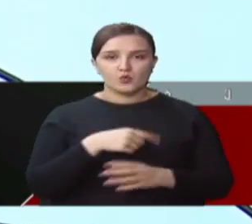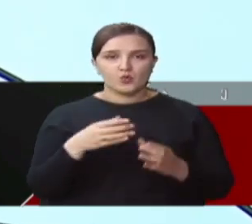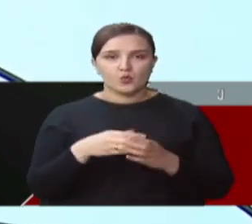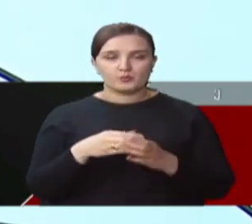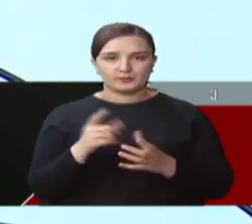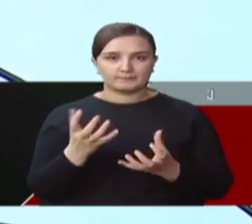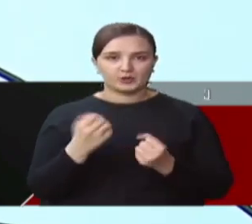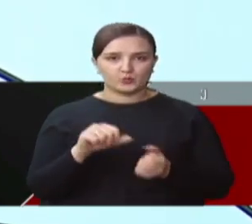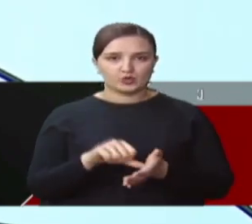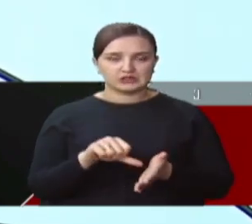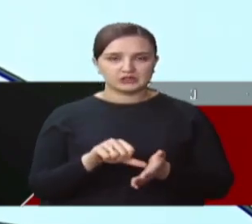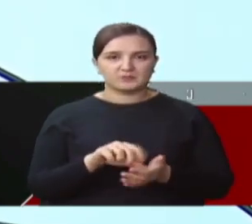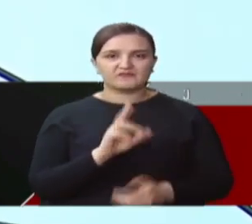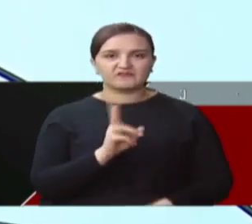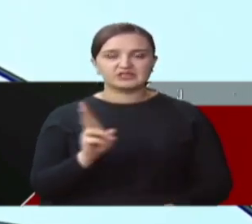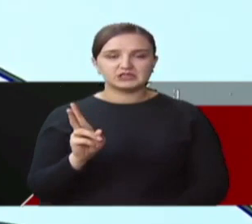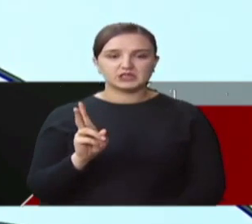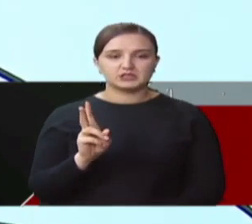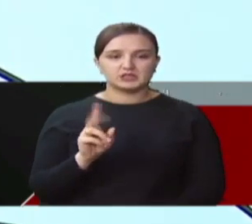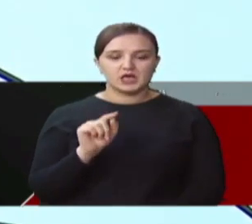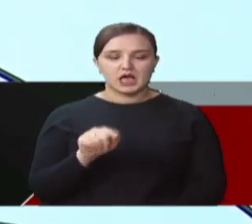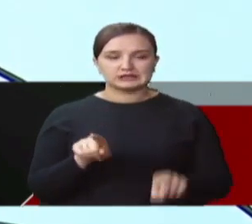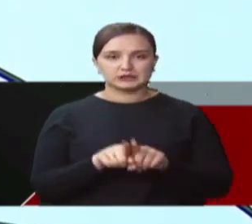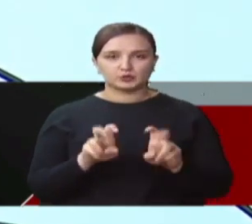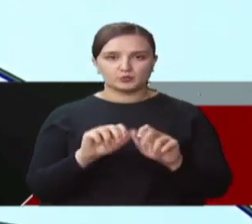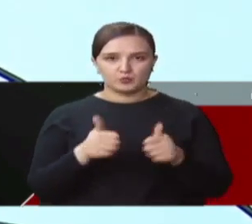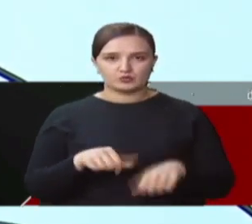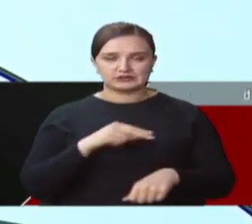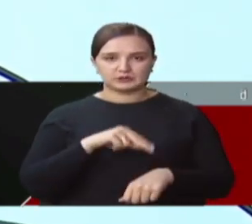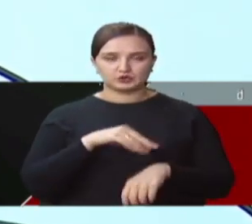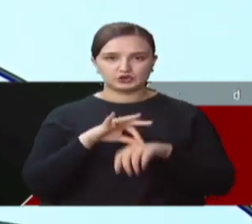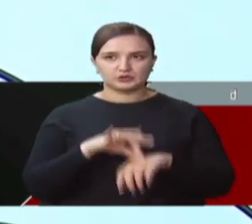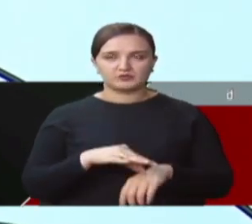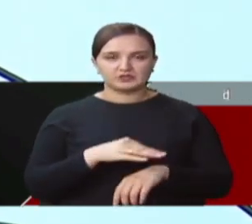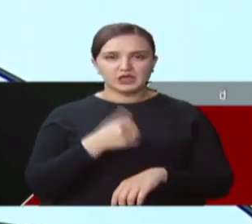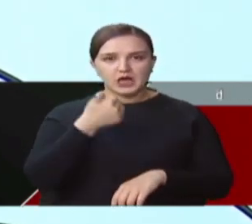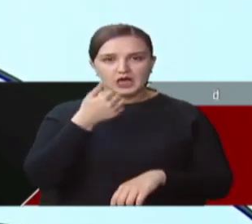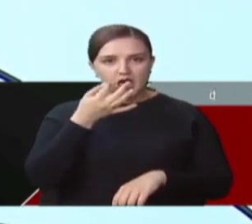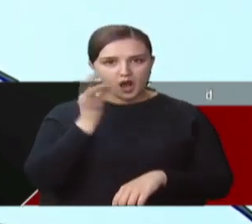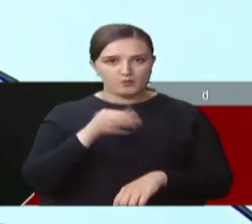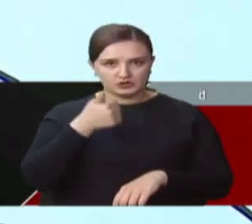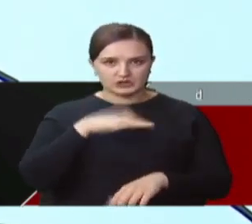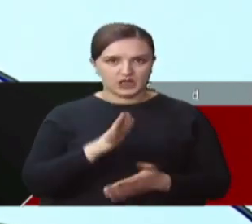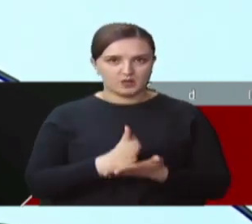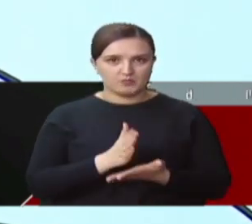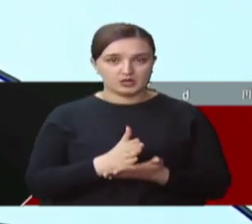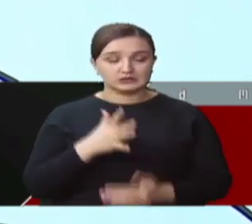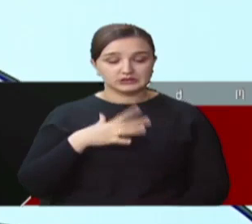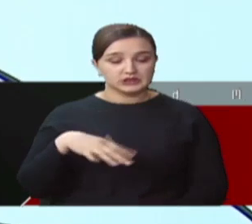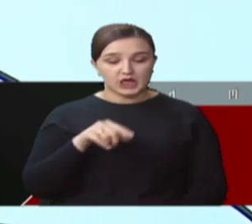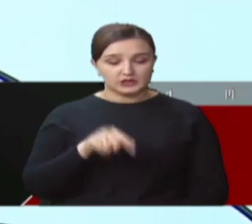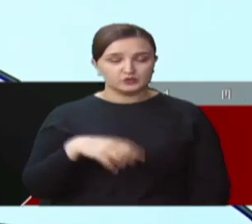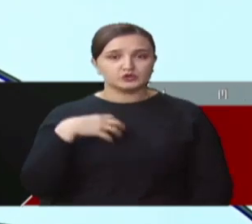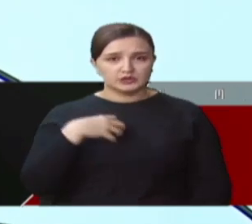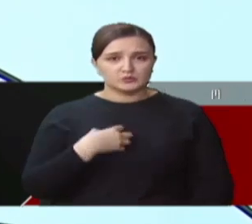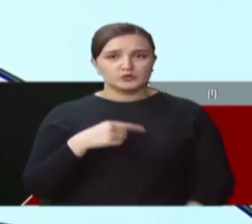მიიღონ მონაწილეობა, ვისაც ამ ტიპის სამუშაოების ჩატარების გამოცდილება აქვს. Სამწუხაროდ საქართველოში გვაქვს